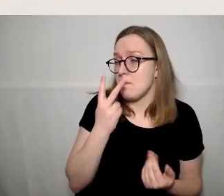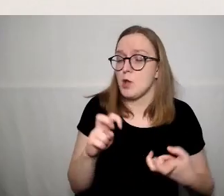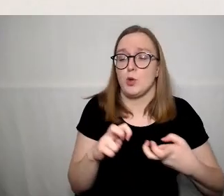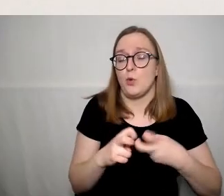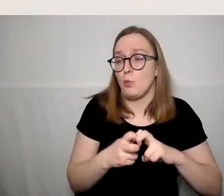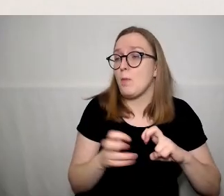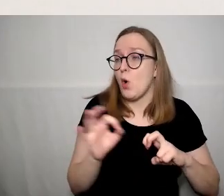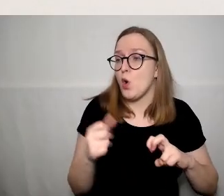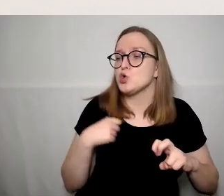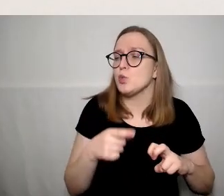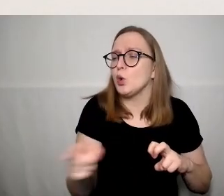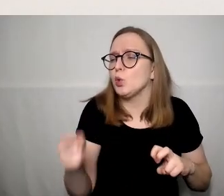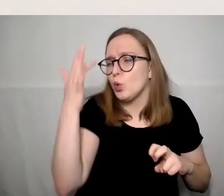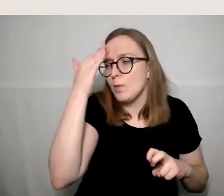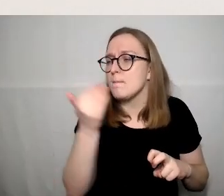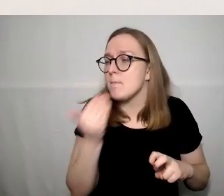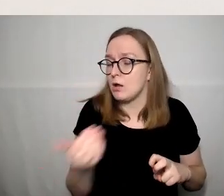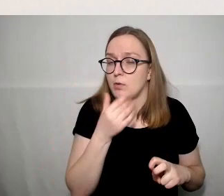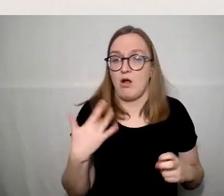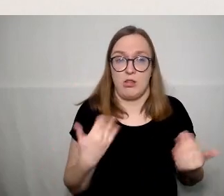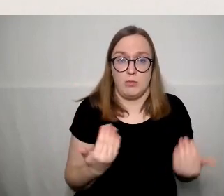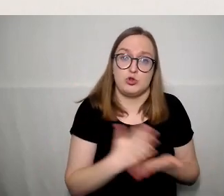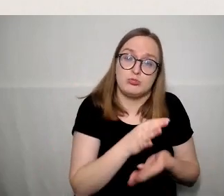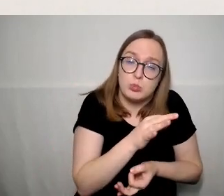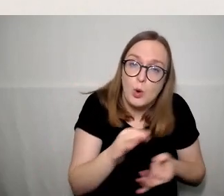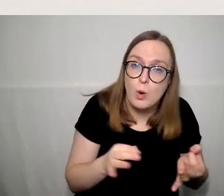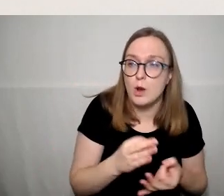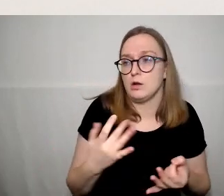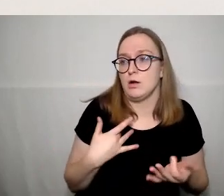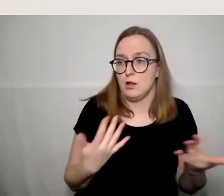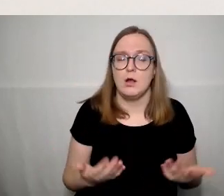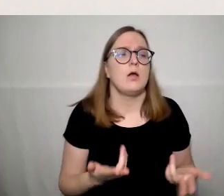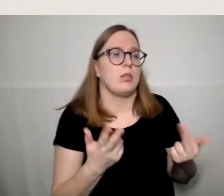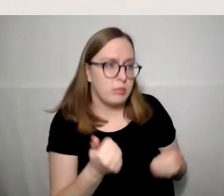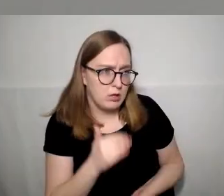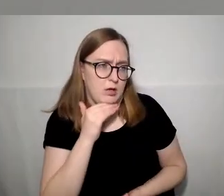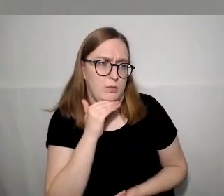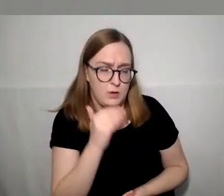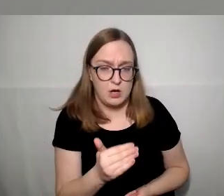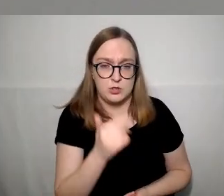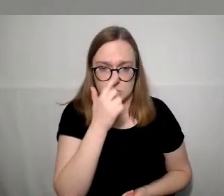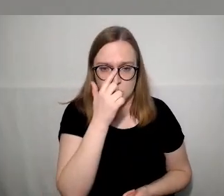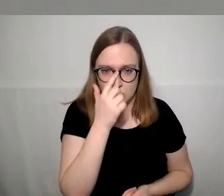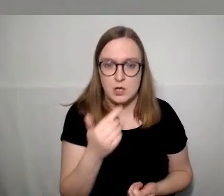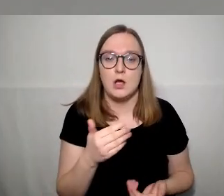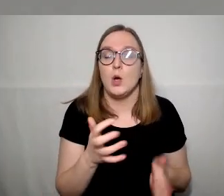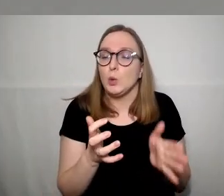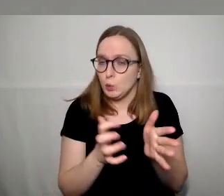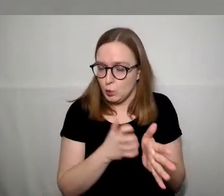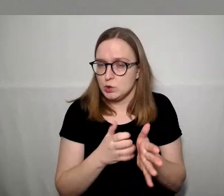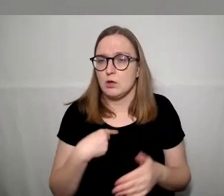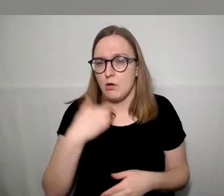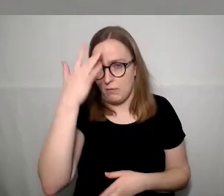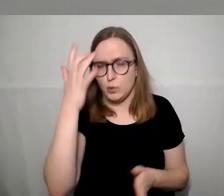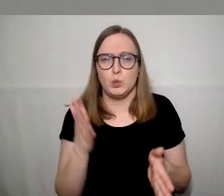reiktų paklausti gyventojų? Kažkokie projektai, kuriuos... Tai žinoma, tai yra labai daug. Trūksta, manau, kad